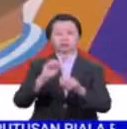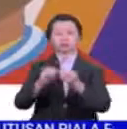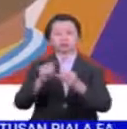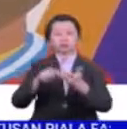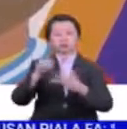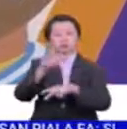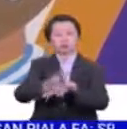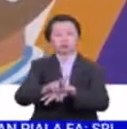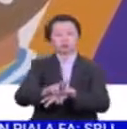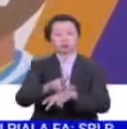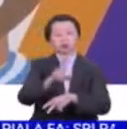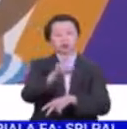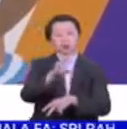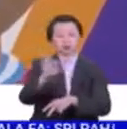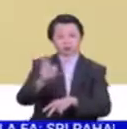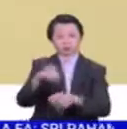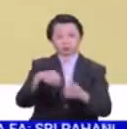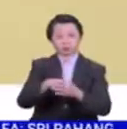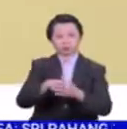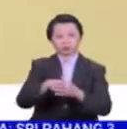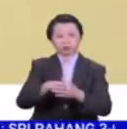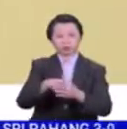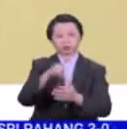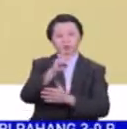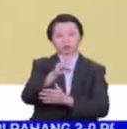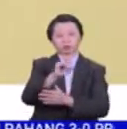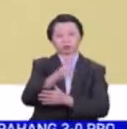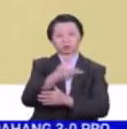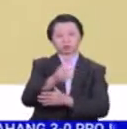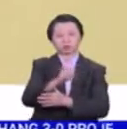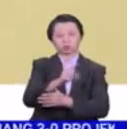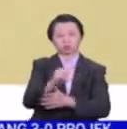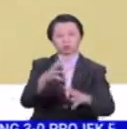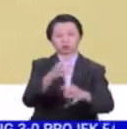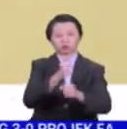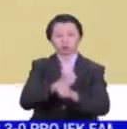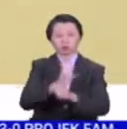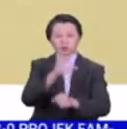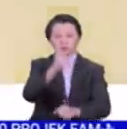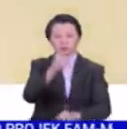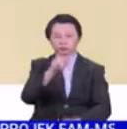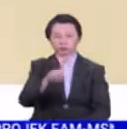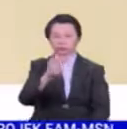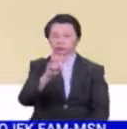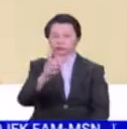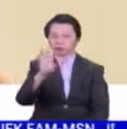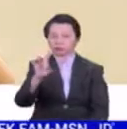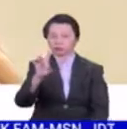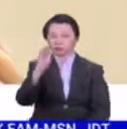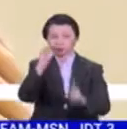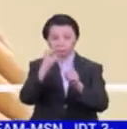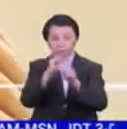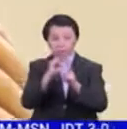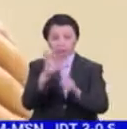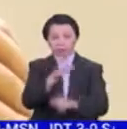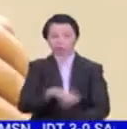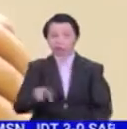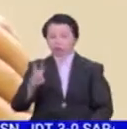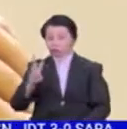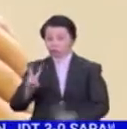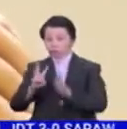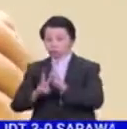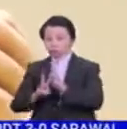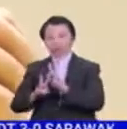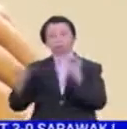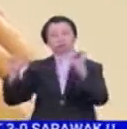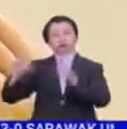ke29 negaraara gu selepas mengup 9.68 mata wakil negara